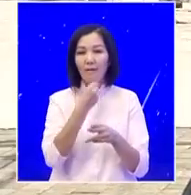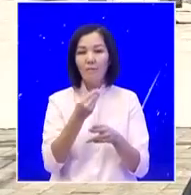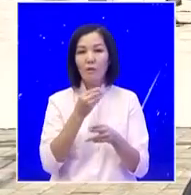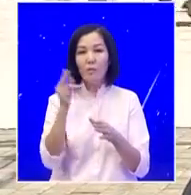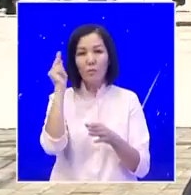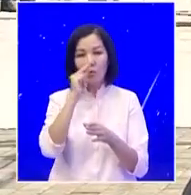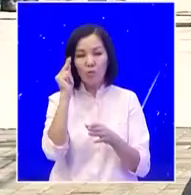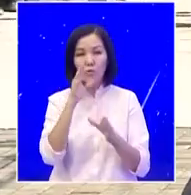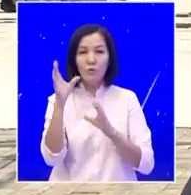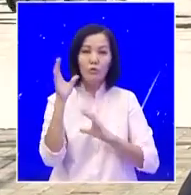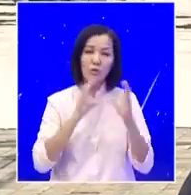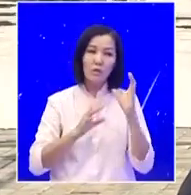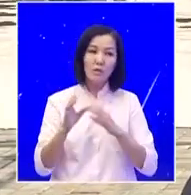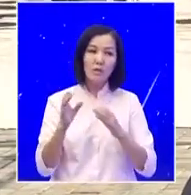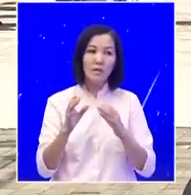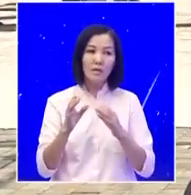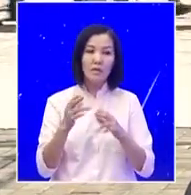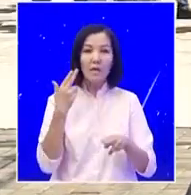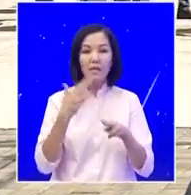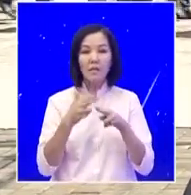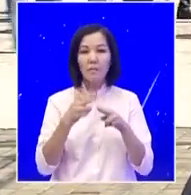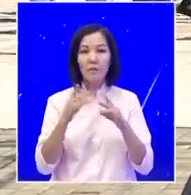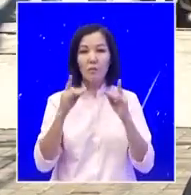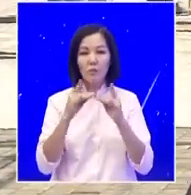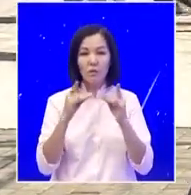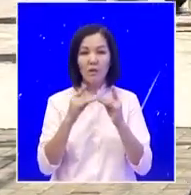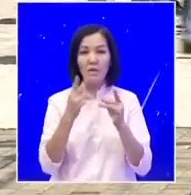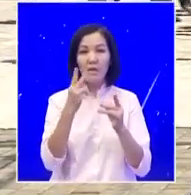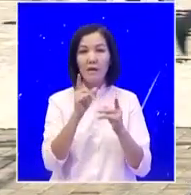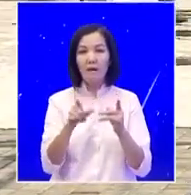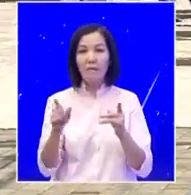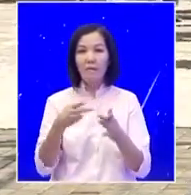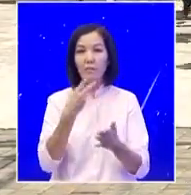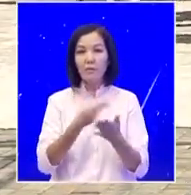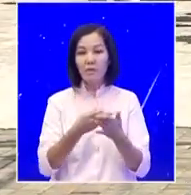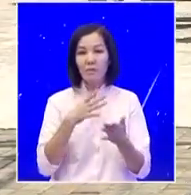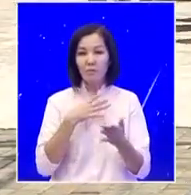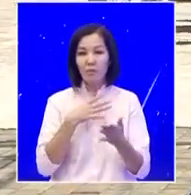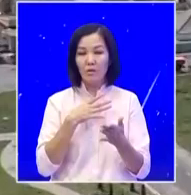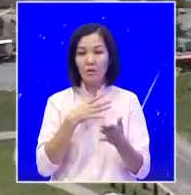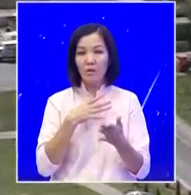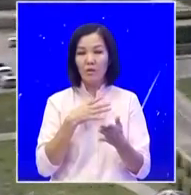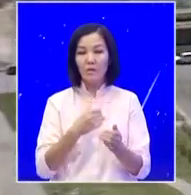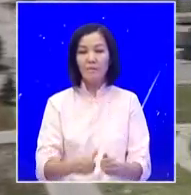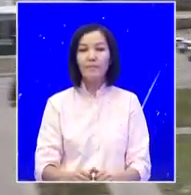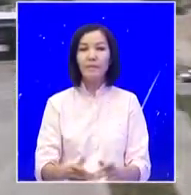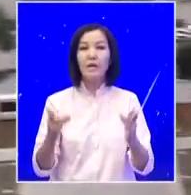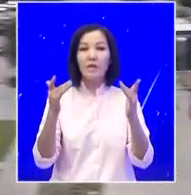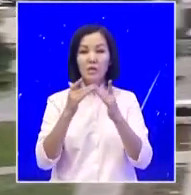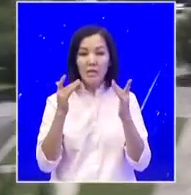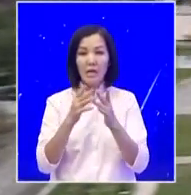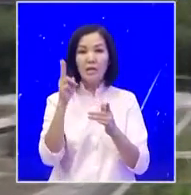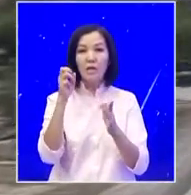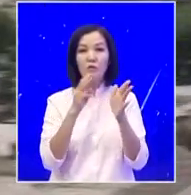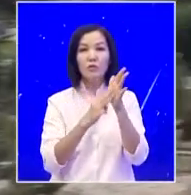жүрген уақытта студент уағымызда темір төсекке екі адамнан жатып жүрген уақытымыз болған. Жатахана